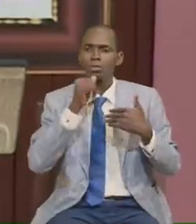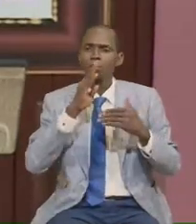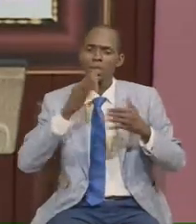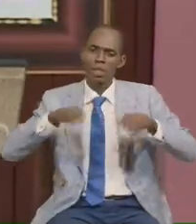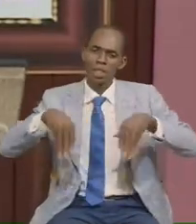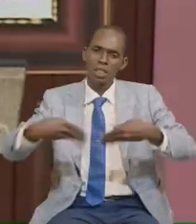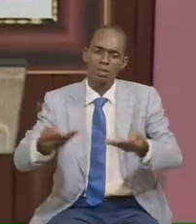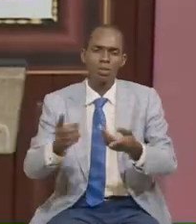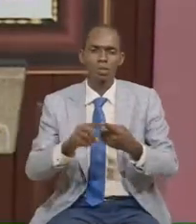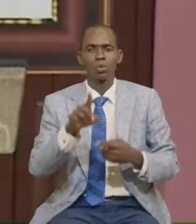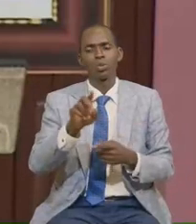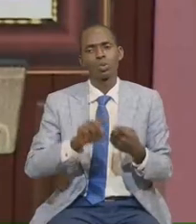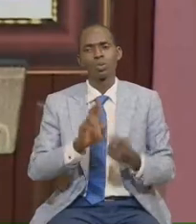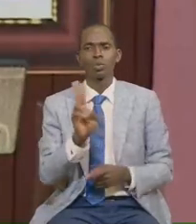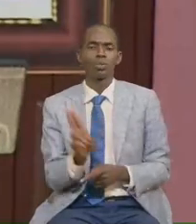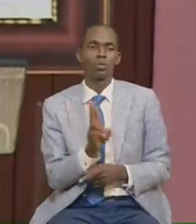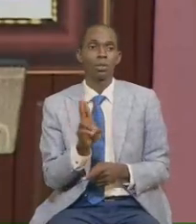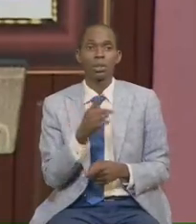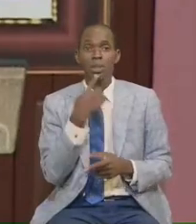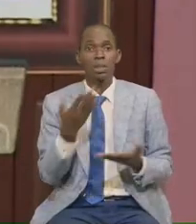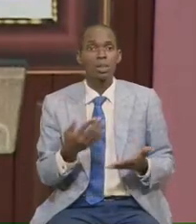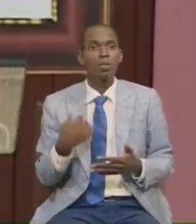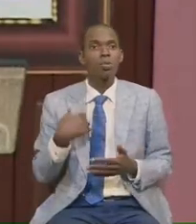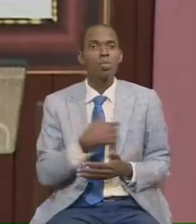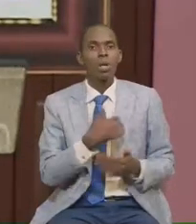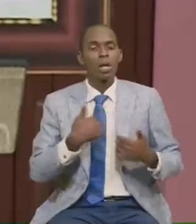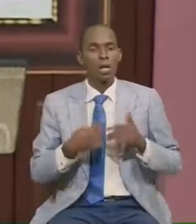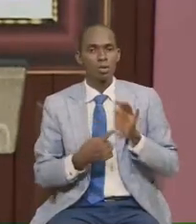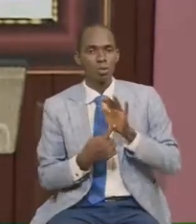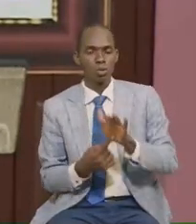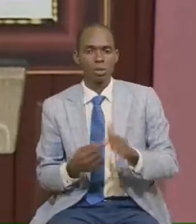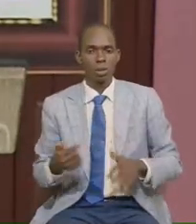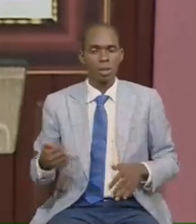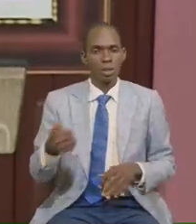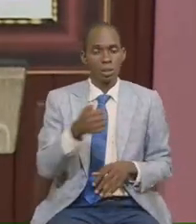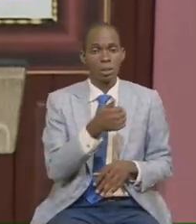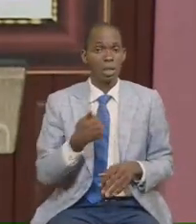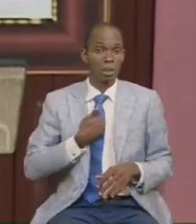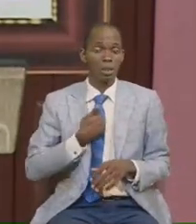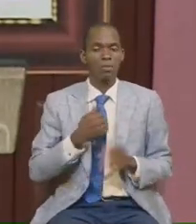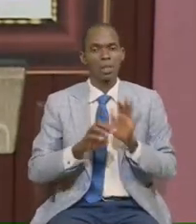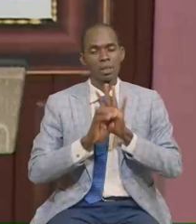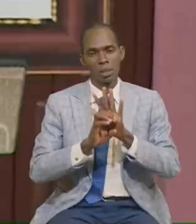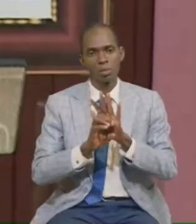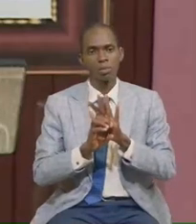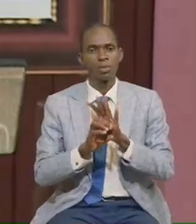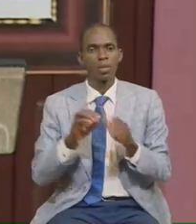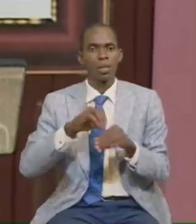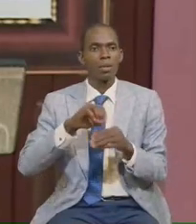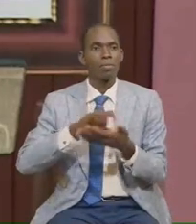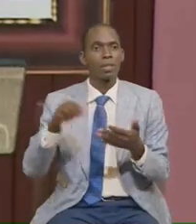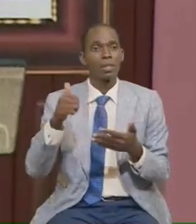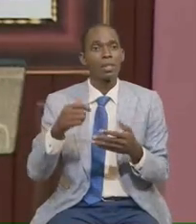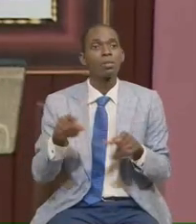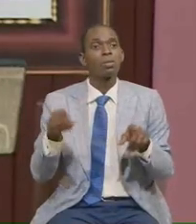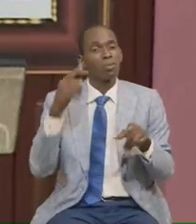dit, nous vous avons montré un exemple. Verset 10. Car lorsque nous étions chez vous,